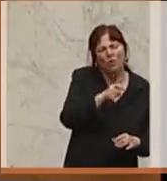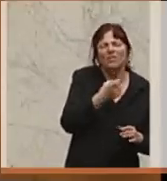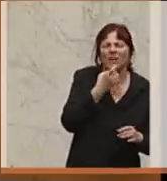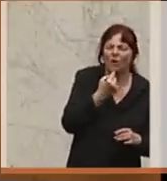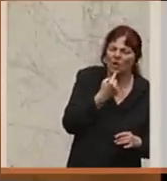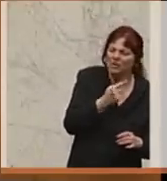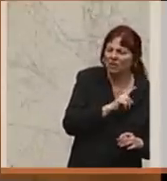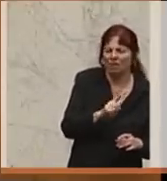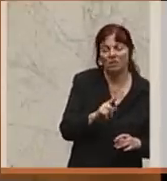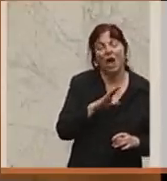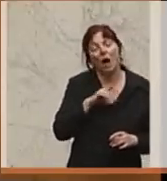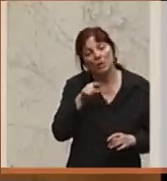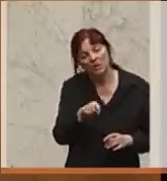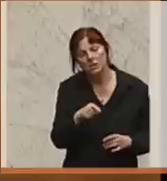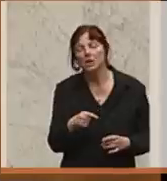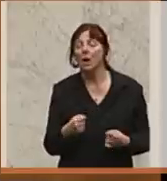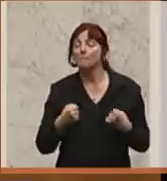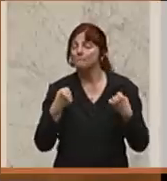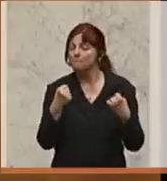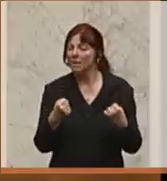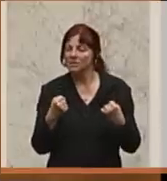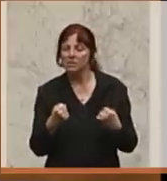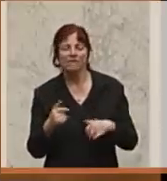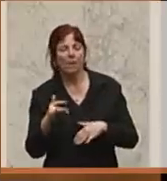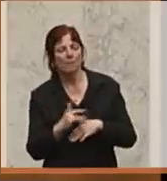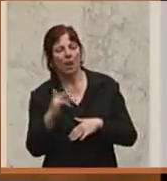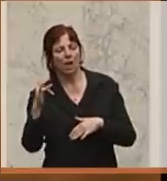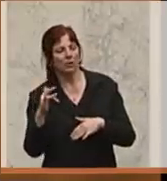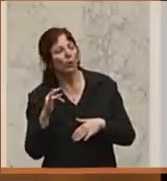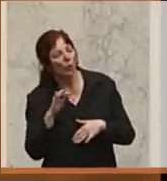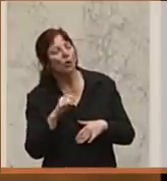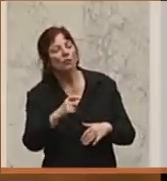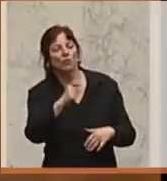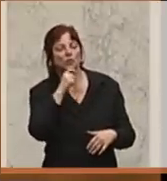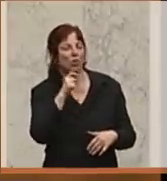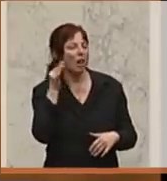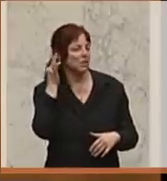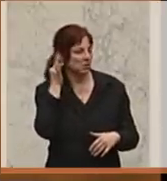massive Beleidigung aller Journalisten und Journalistinnen in dem Land.